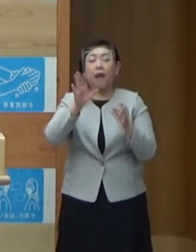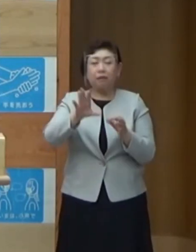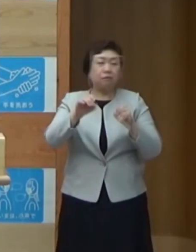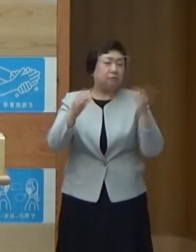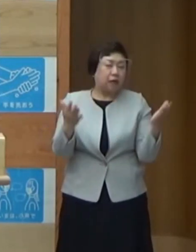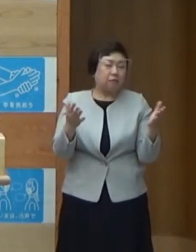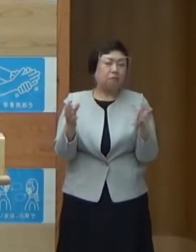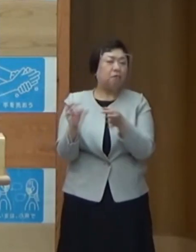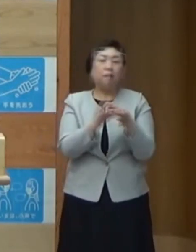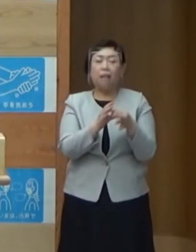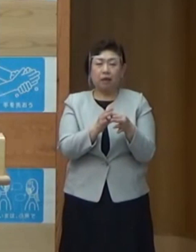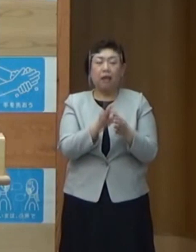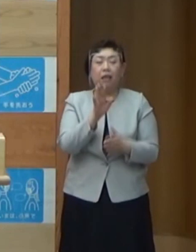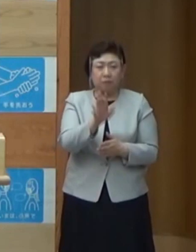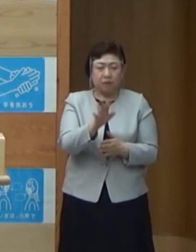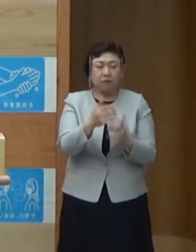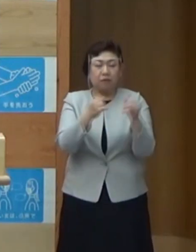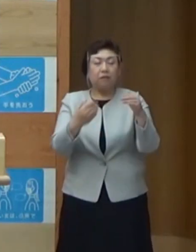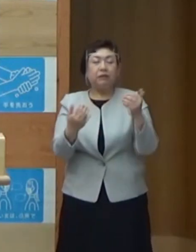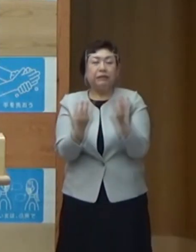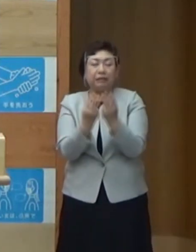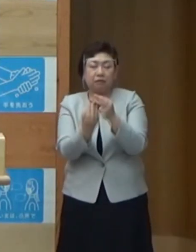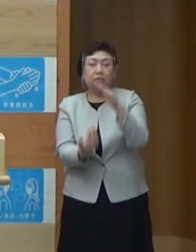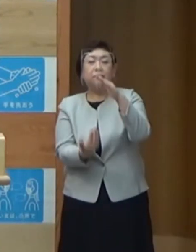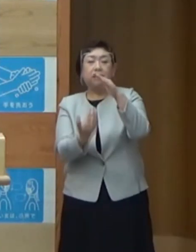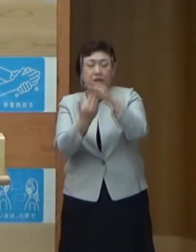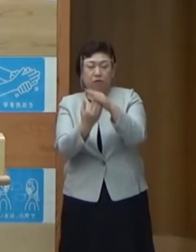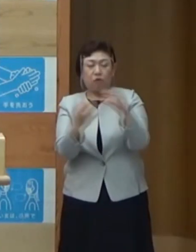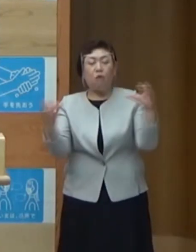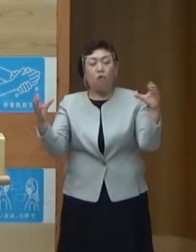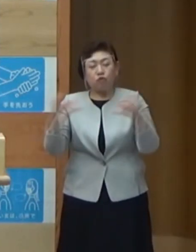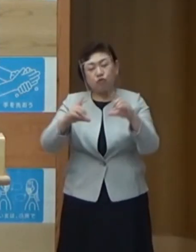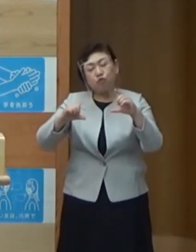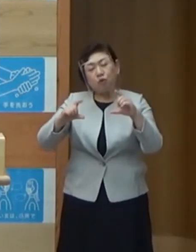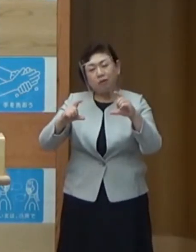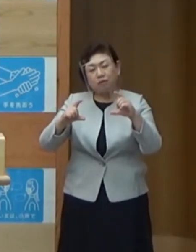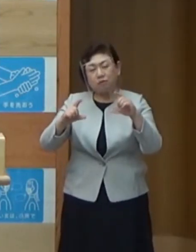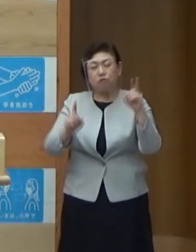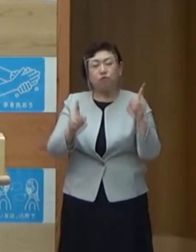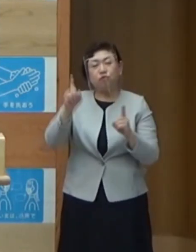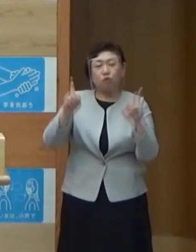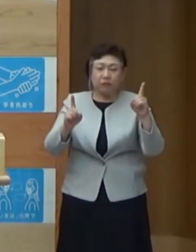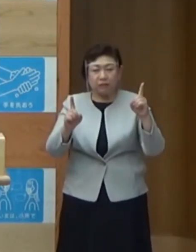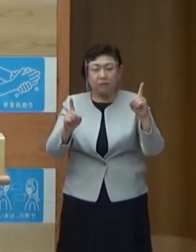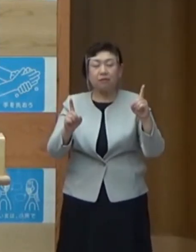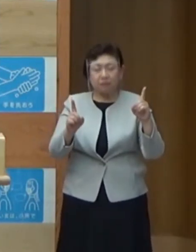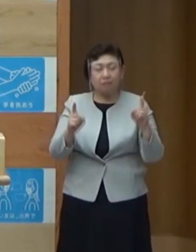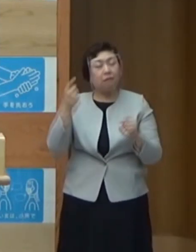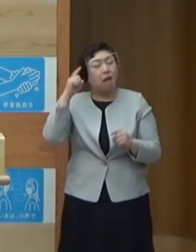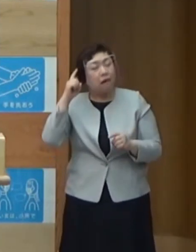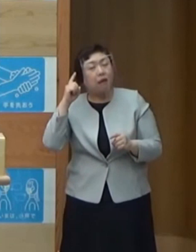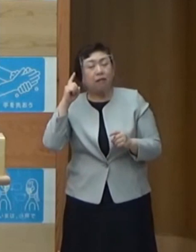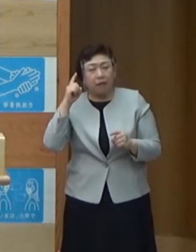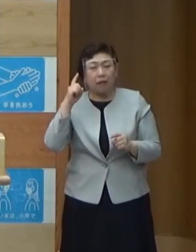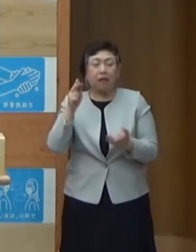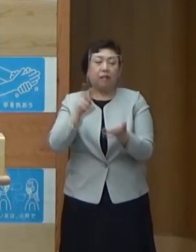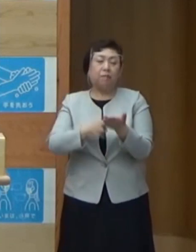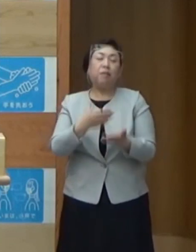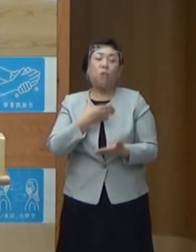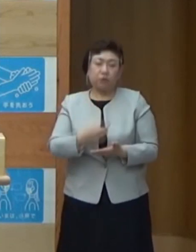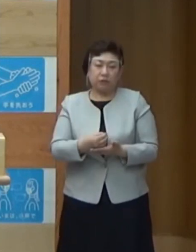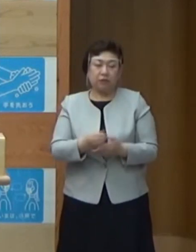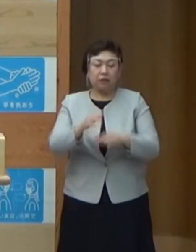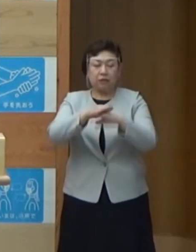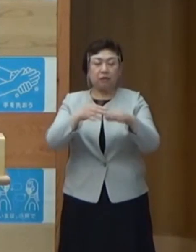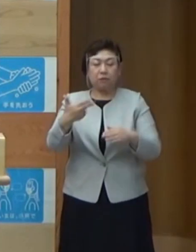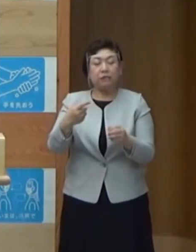50% となり、人数上限をと収容率の小さい方を限度とさせていただきます。札